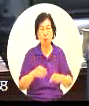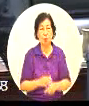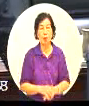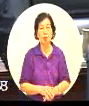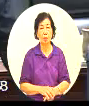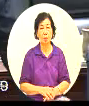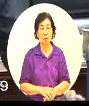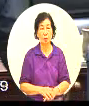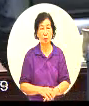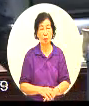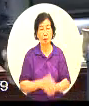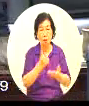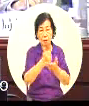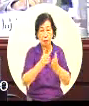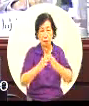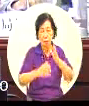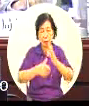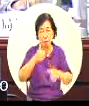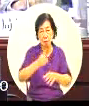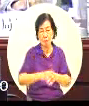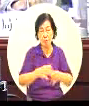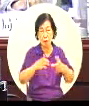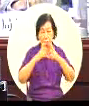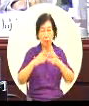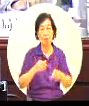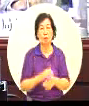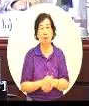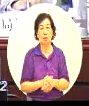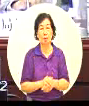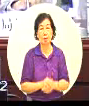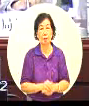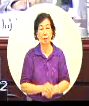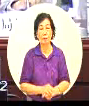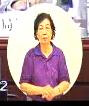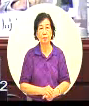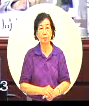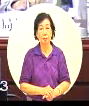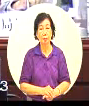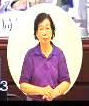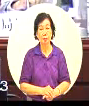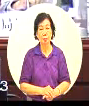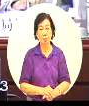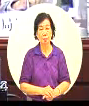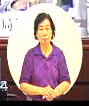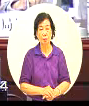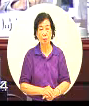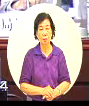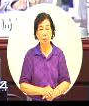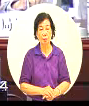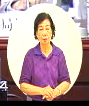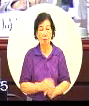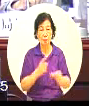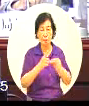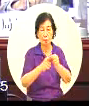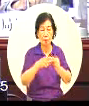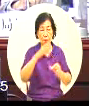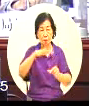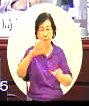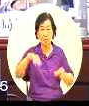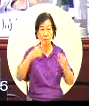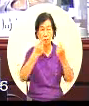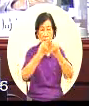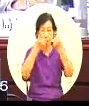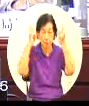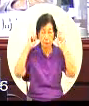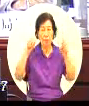答复。 好，多谢主席啊，多谢新议员吼、哦。中山大学伫咱人